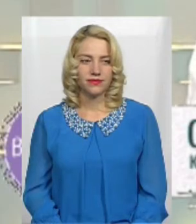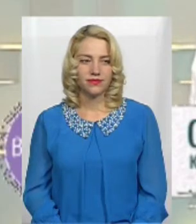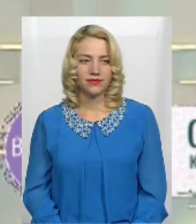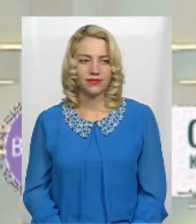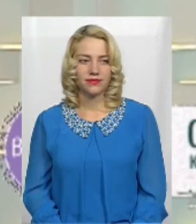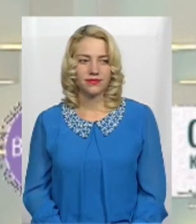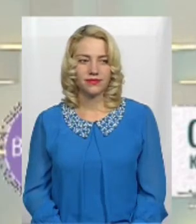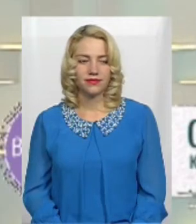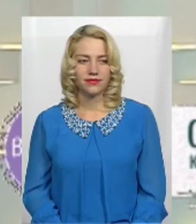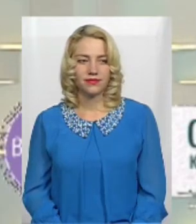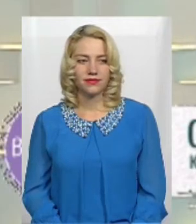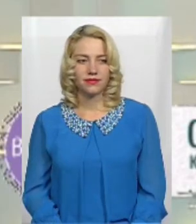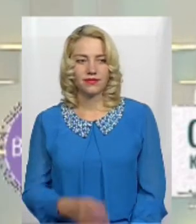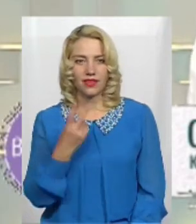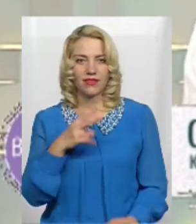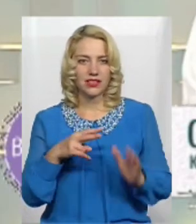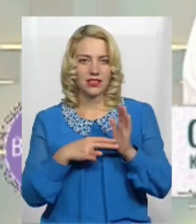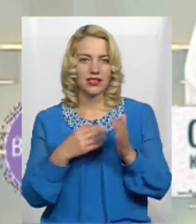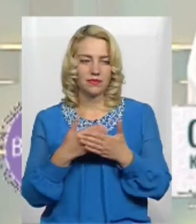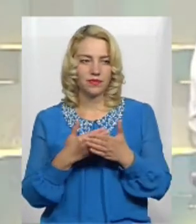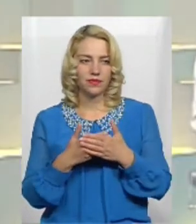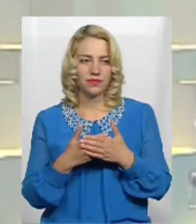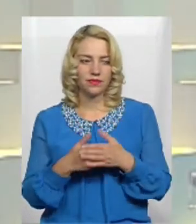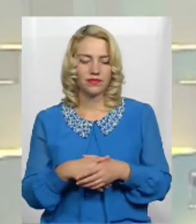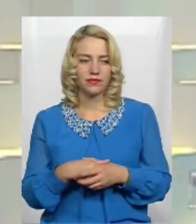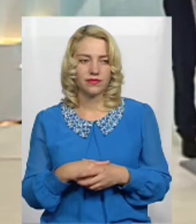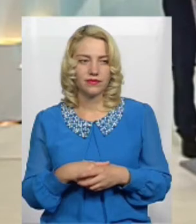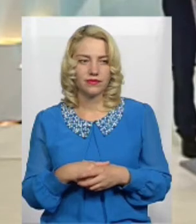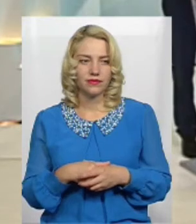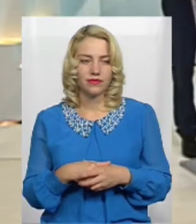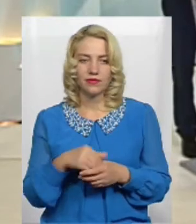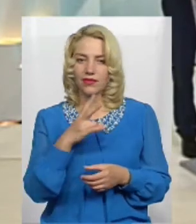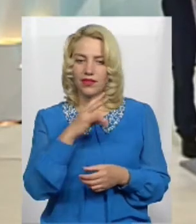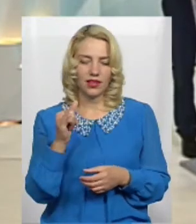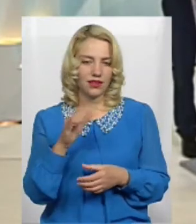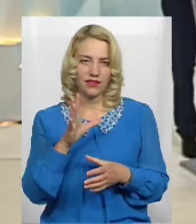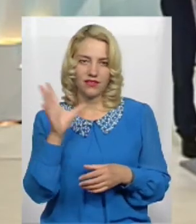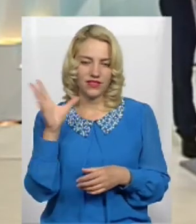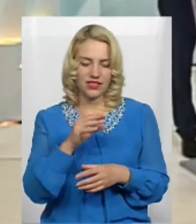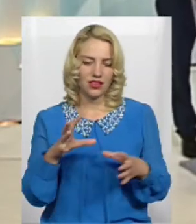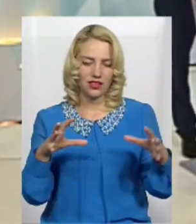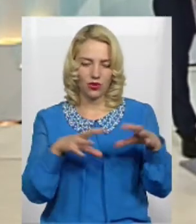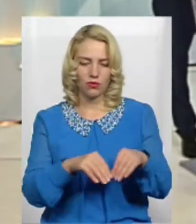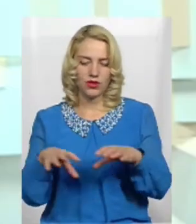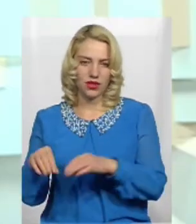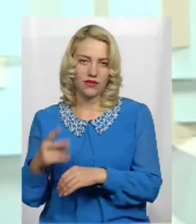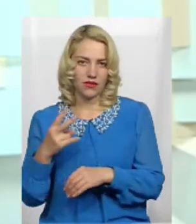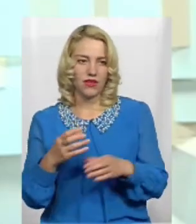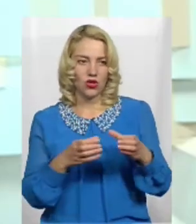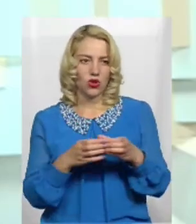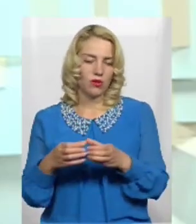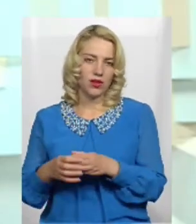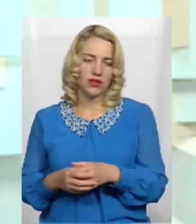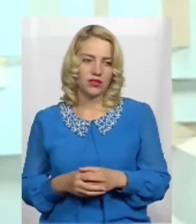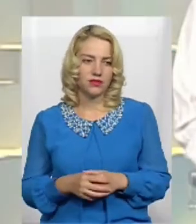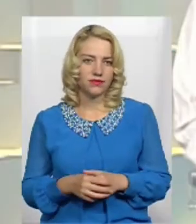Я думаю, що десь приблизно 20 сіл. Не об'єднались. Не об'єднались. Насправді жодного, бо всі об'єдналися у дві громади. Ну, загалом в Летичівському